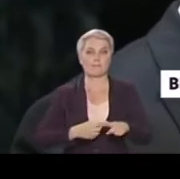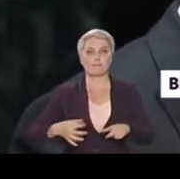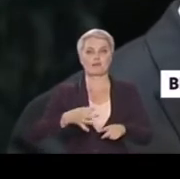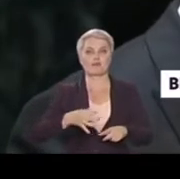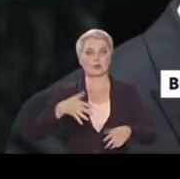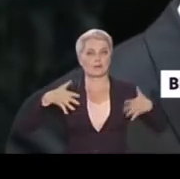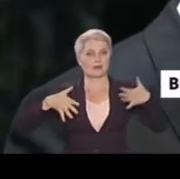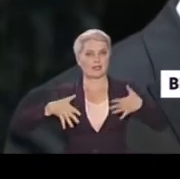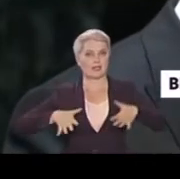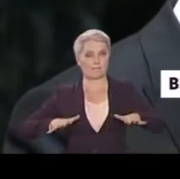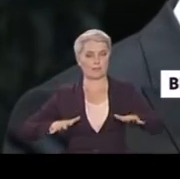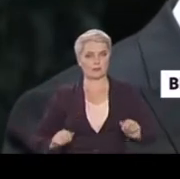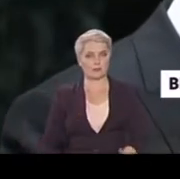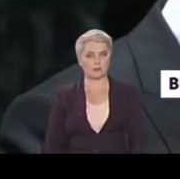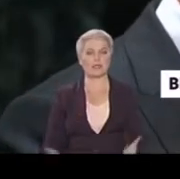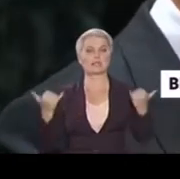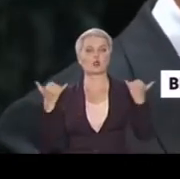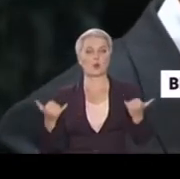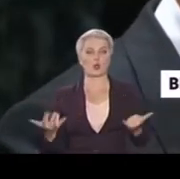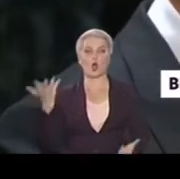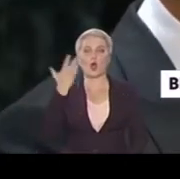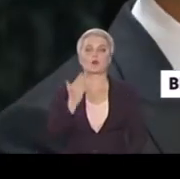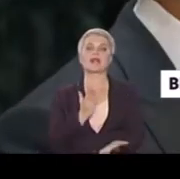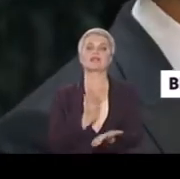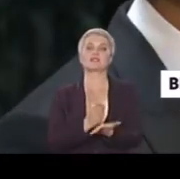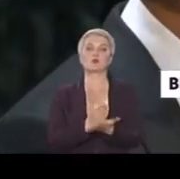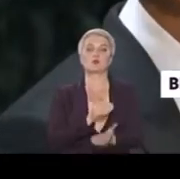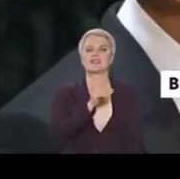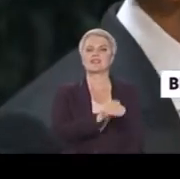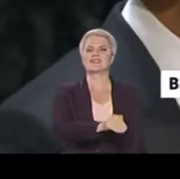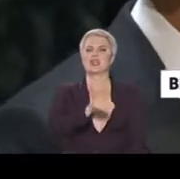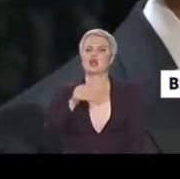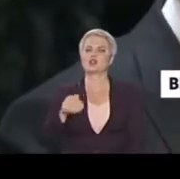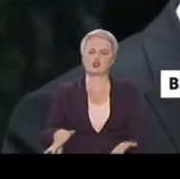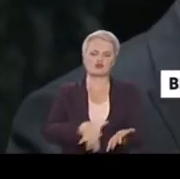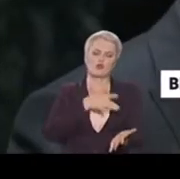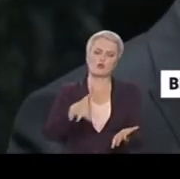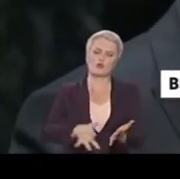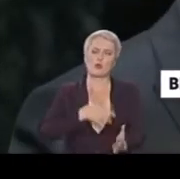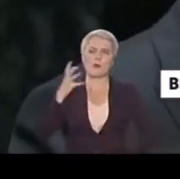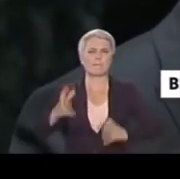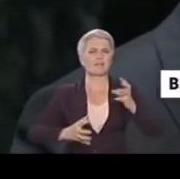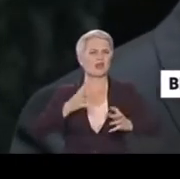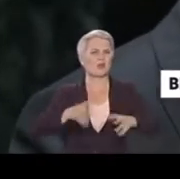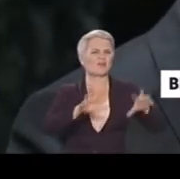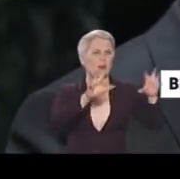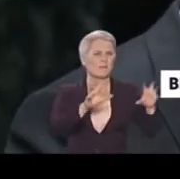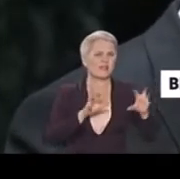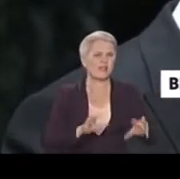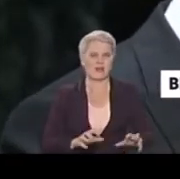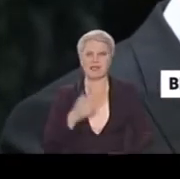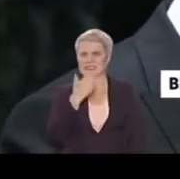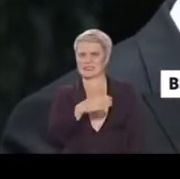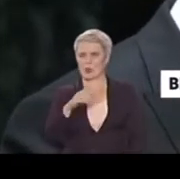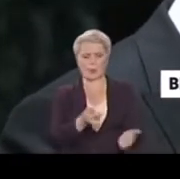Крим. Сьогодні, коли існують тисячі сторінок міжнародного права та сотні